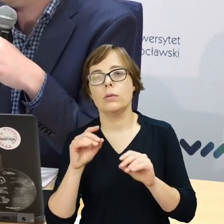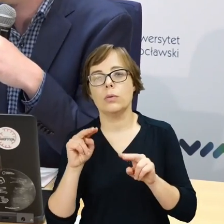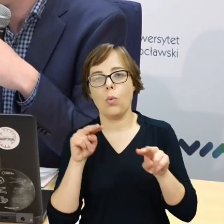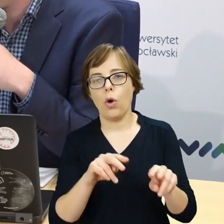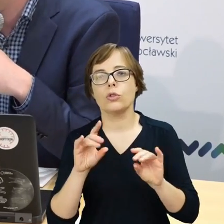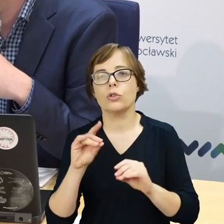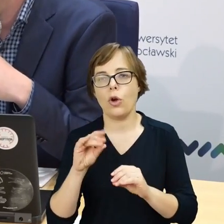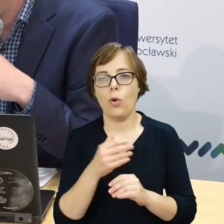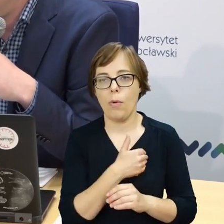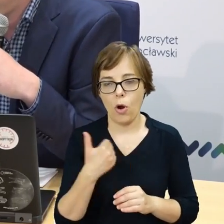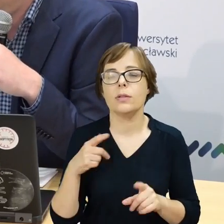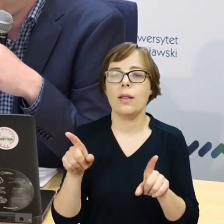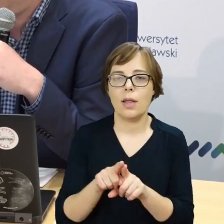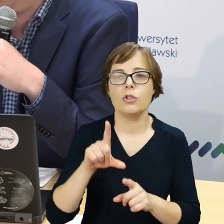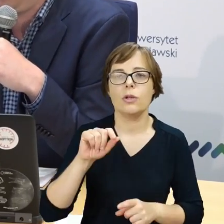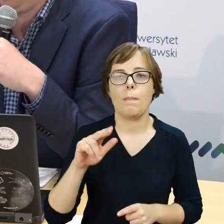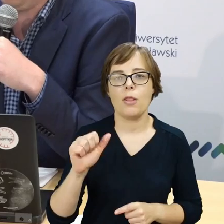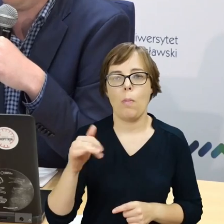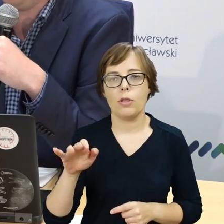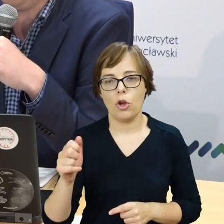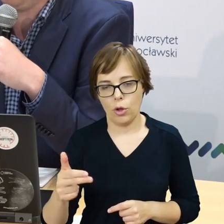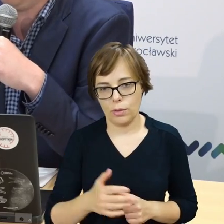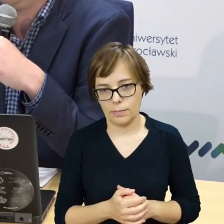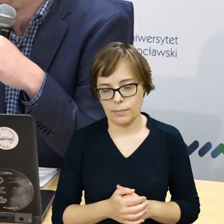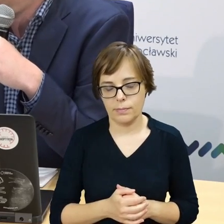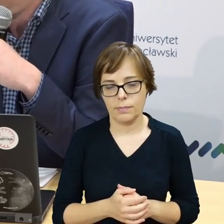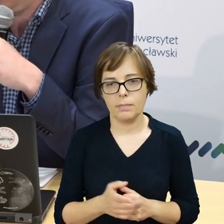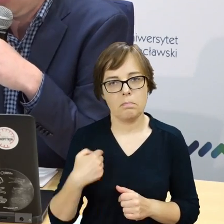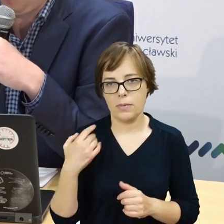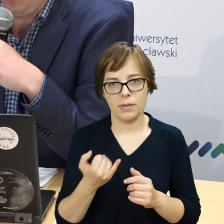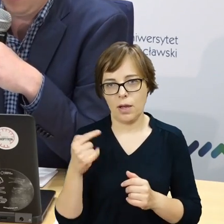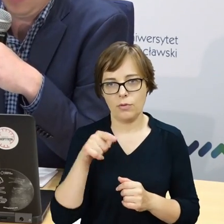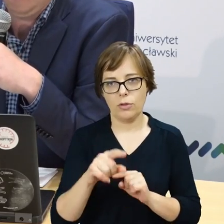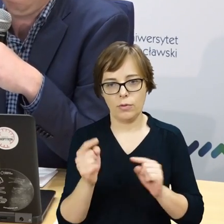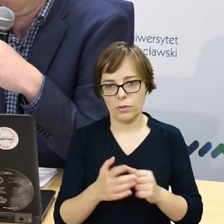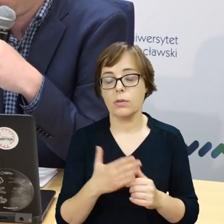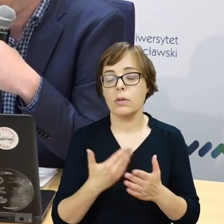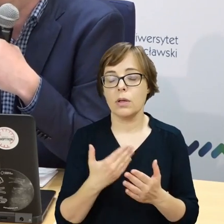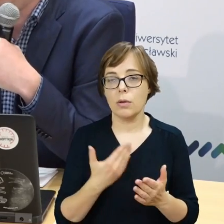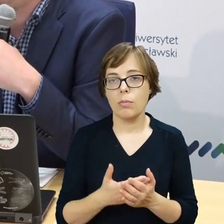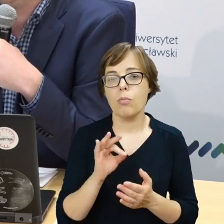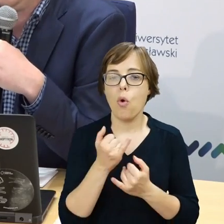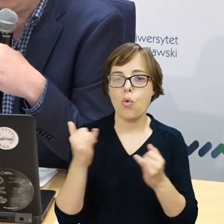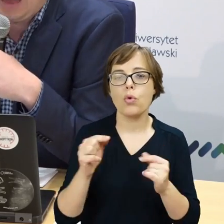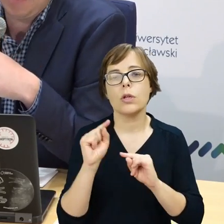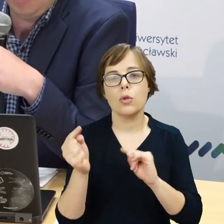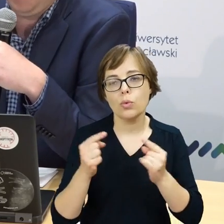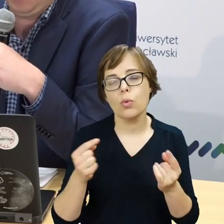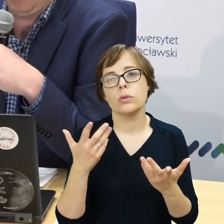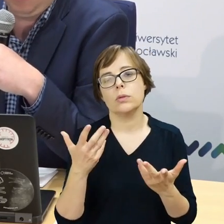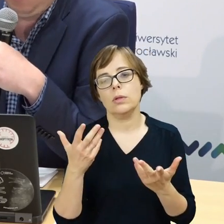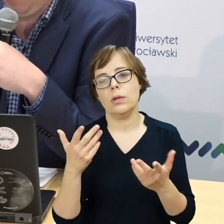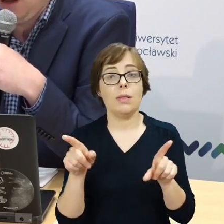przedmiot pewnego napięcia. Napięcia, które występuje w dyskusjach, debatach publicznych, w